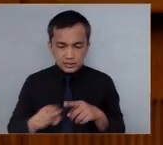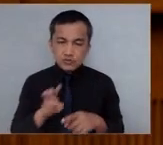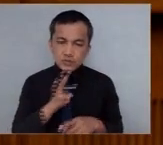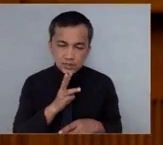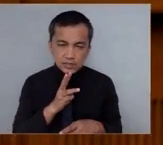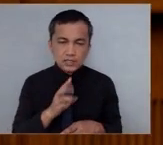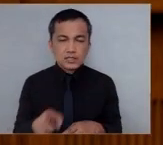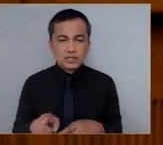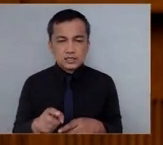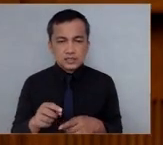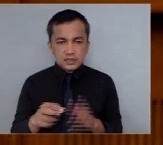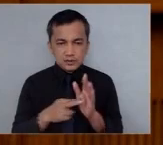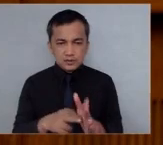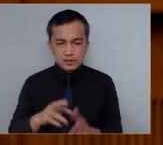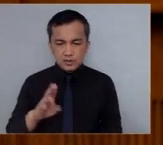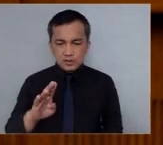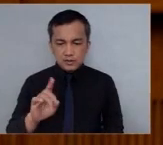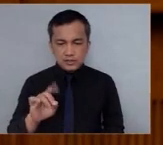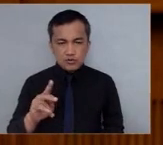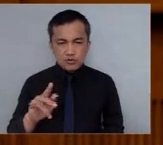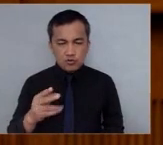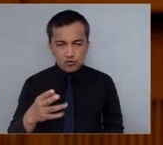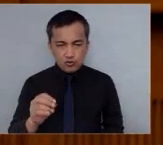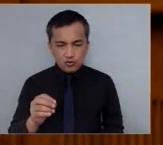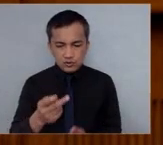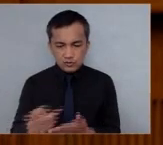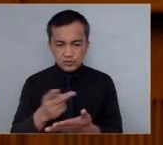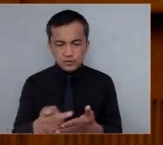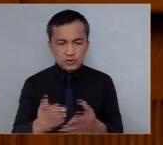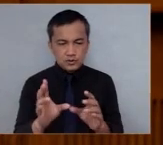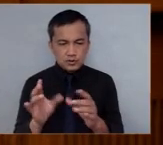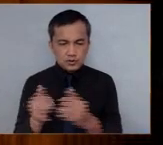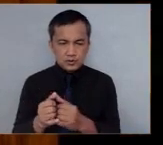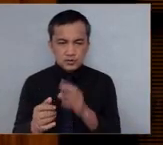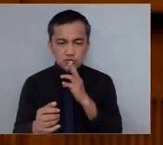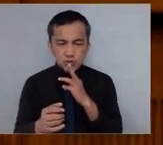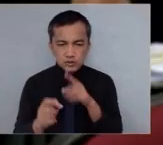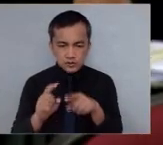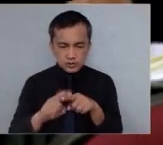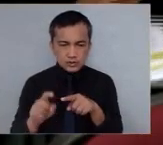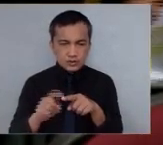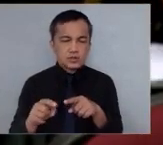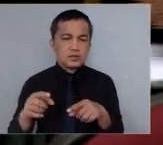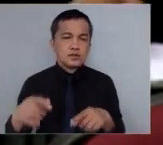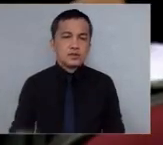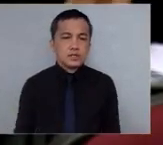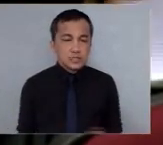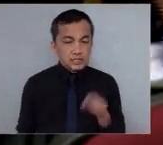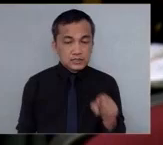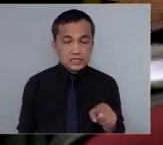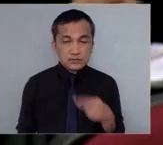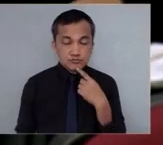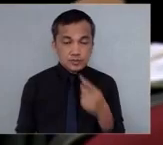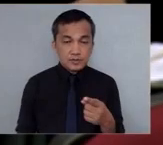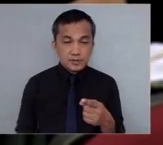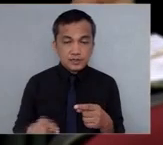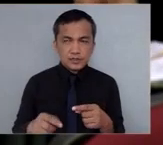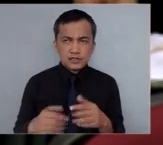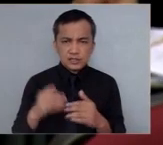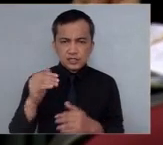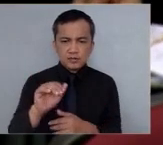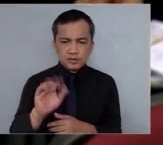Partiles Representative Sergio Dagoog, nalulugi ang mga kumpanya ng tubig at ilaw. Isa sa nabanggit niya ang higit